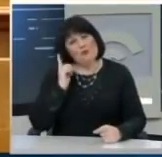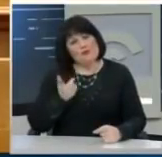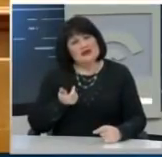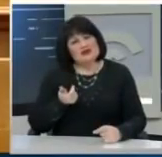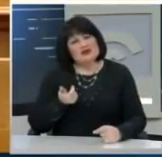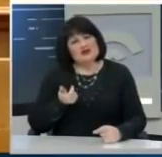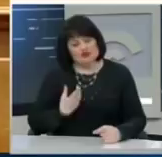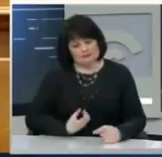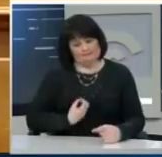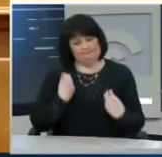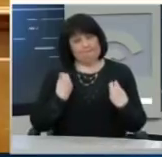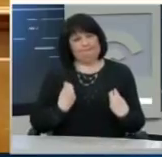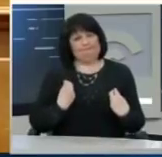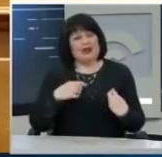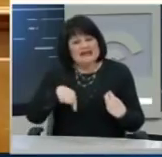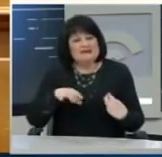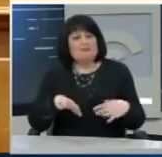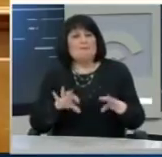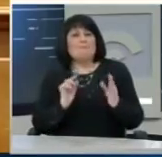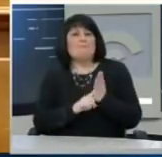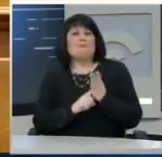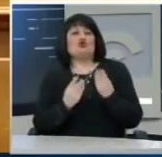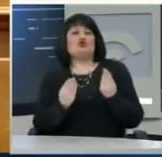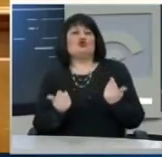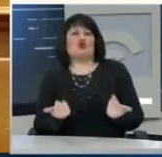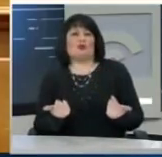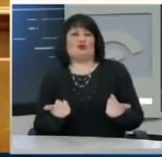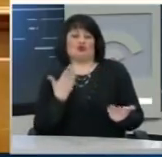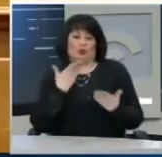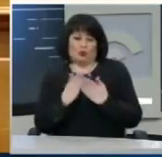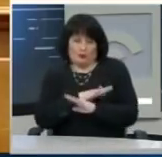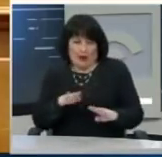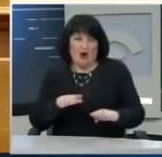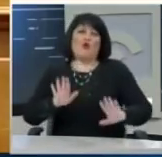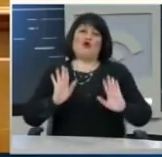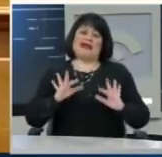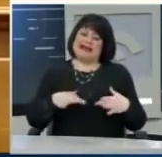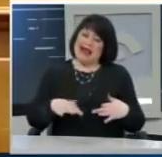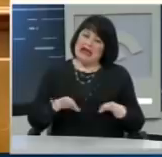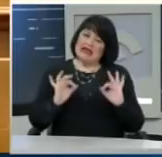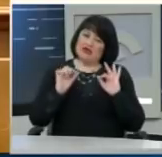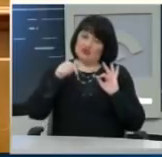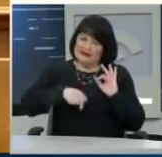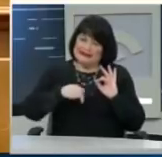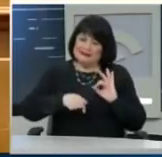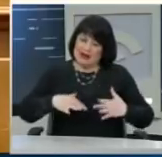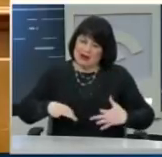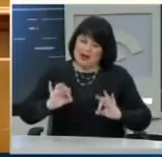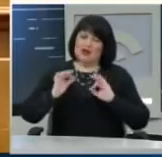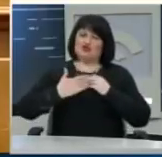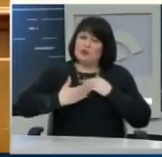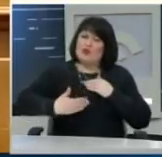τη διάθεση πρέπει να ξεκινήσουμε όχι να κλείσουμε σήμερα, να ξεκινήσουμε μια ενδεχομένως και